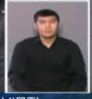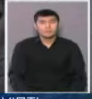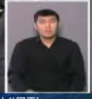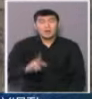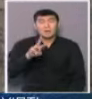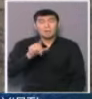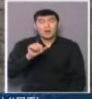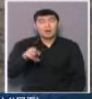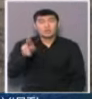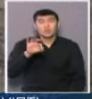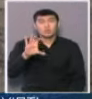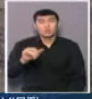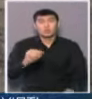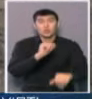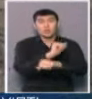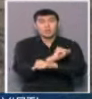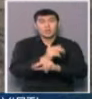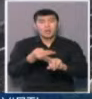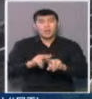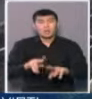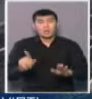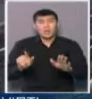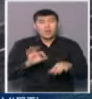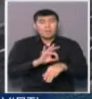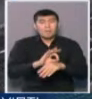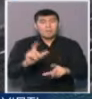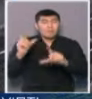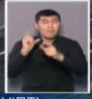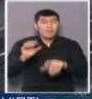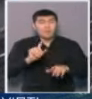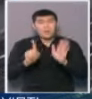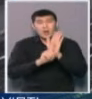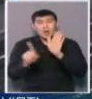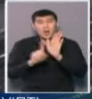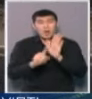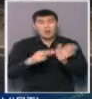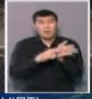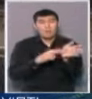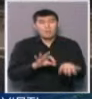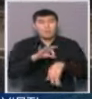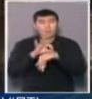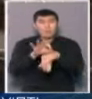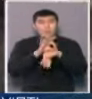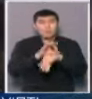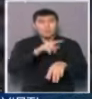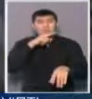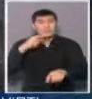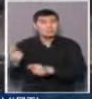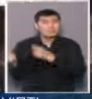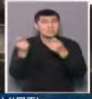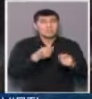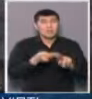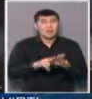Махат пен Дастор тораптық станцияға жатады. Жүк тасымалының күре тамыры күніне 13-ке жуық пойыз өтеді. Ресейден келетін локомотивтер